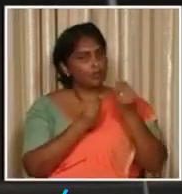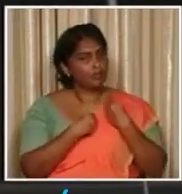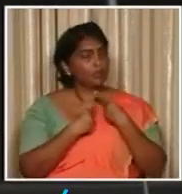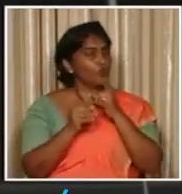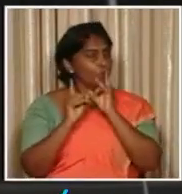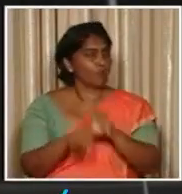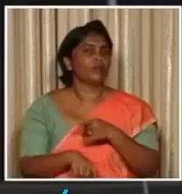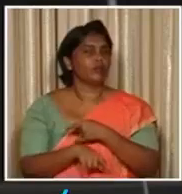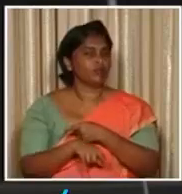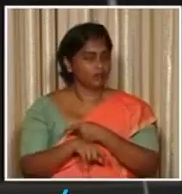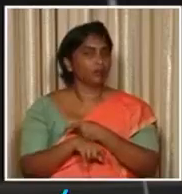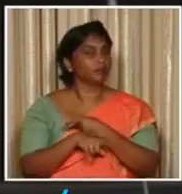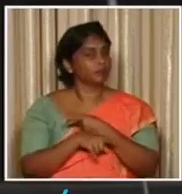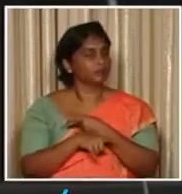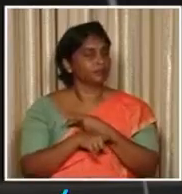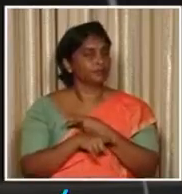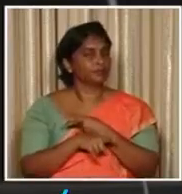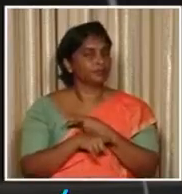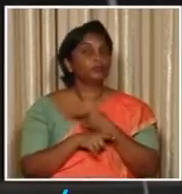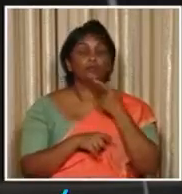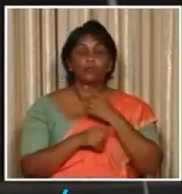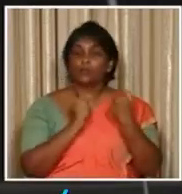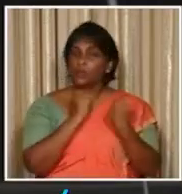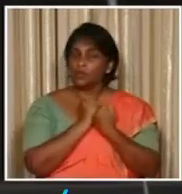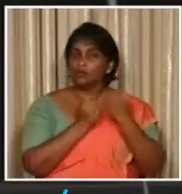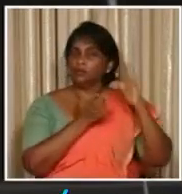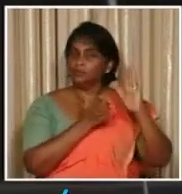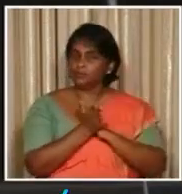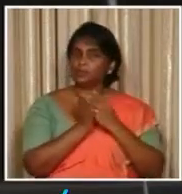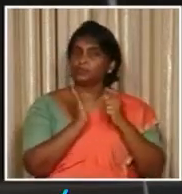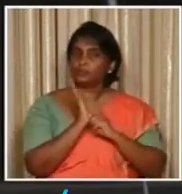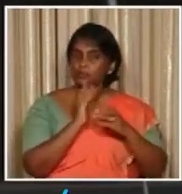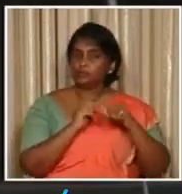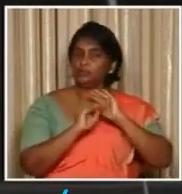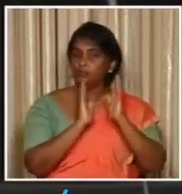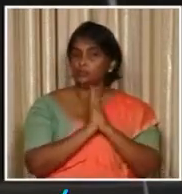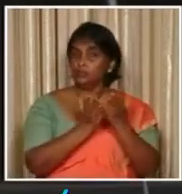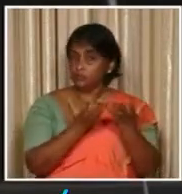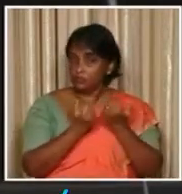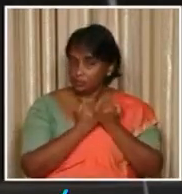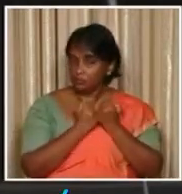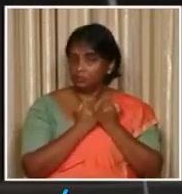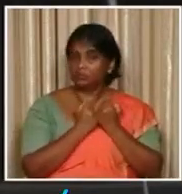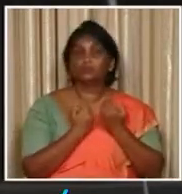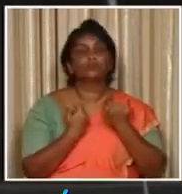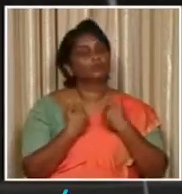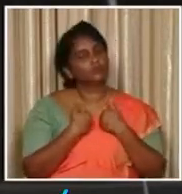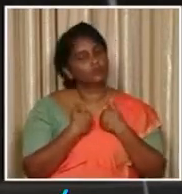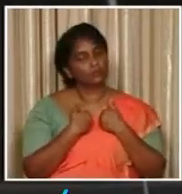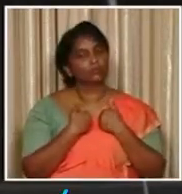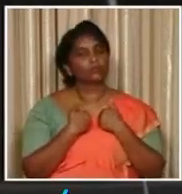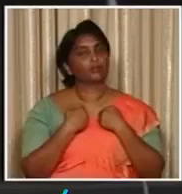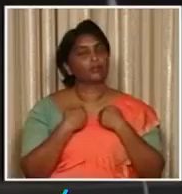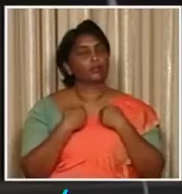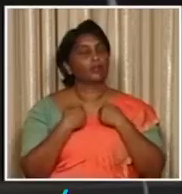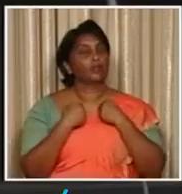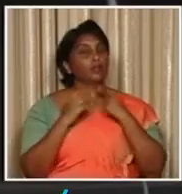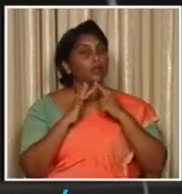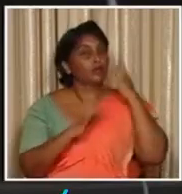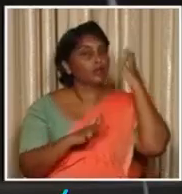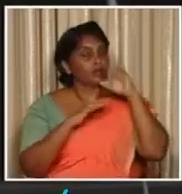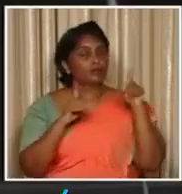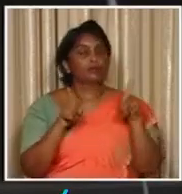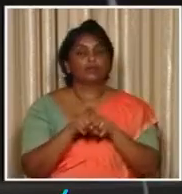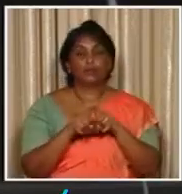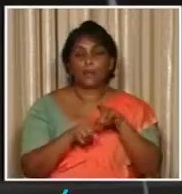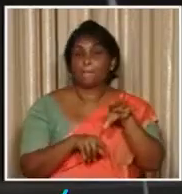tulik itu kalau ඒ ආධාර ණය මේ වෙලාවේ අපිට ලබා ගන්න නම් අපිට ජාත්‍යන්තර වශයෙන්